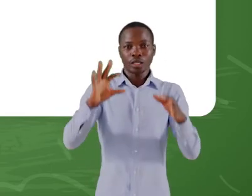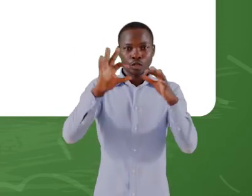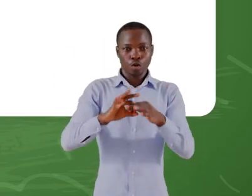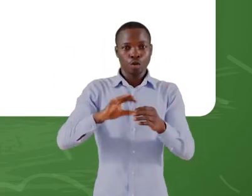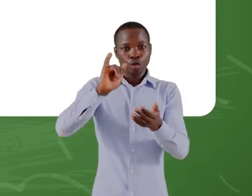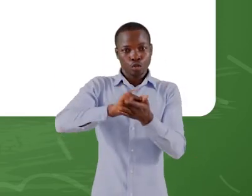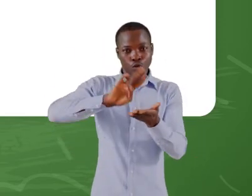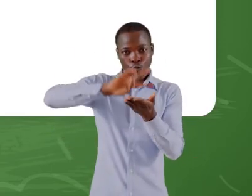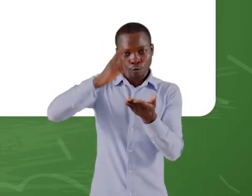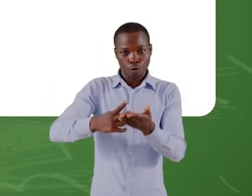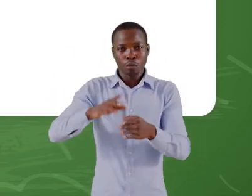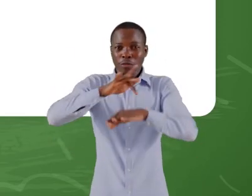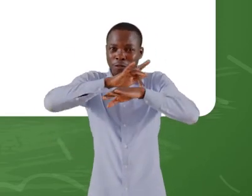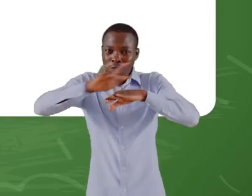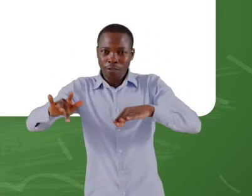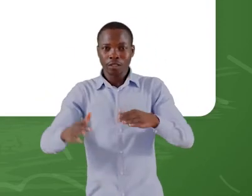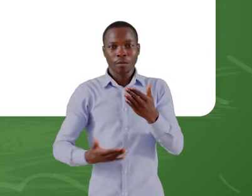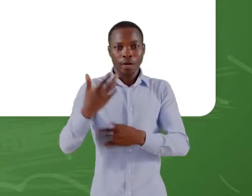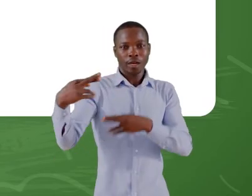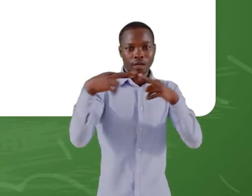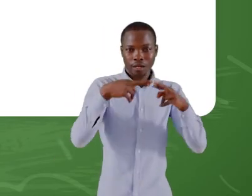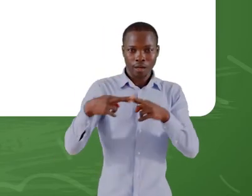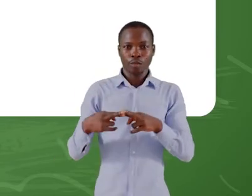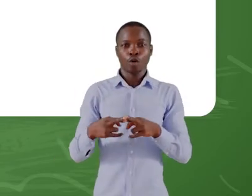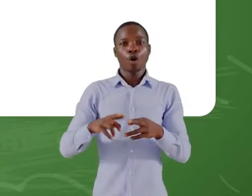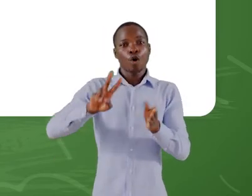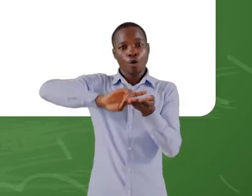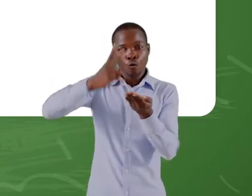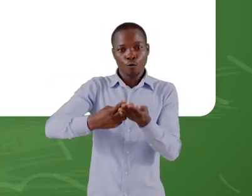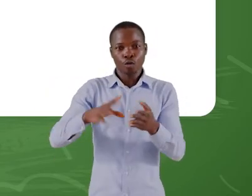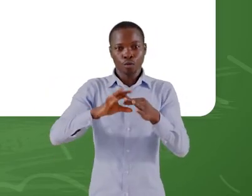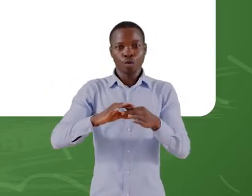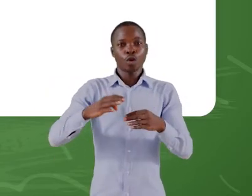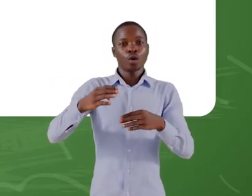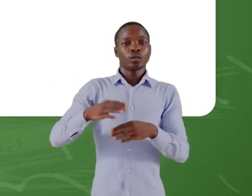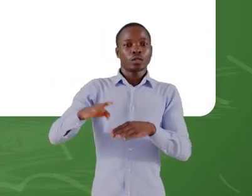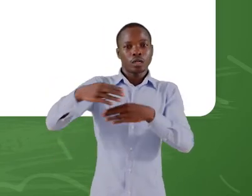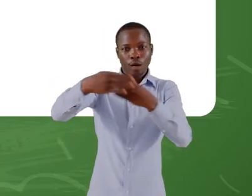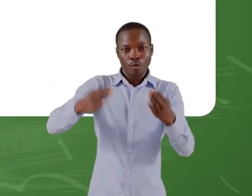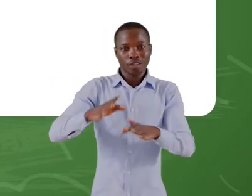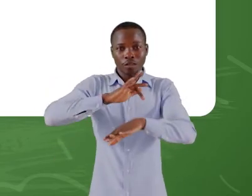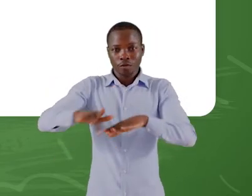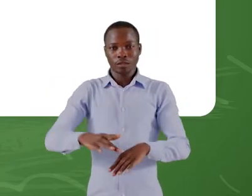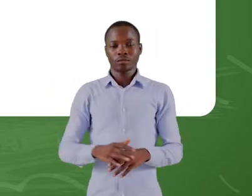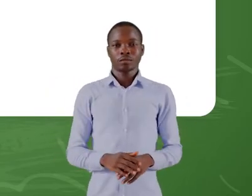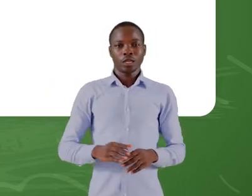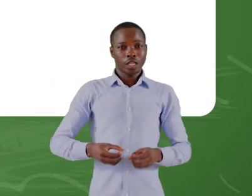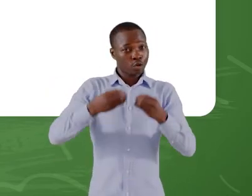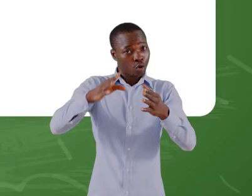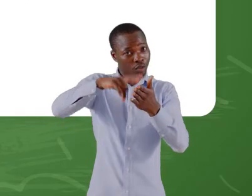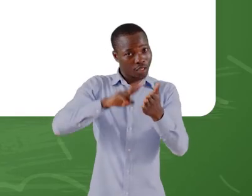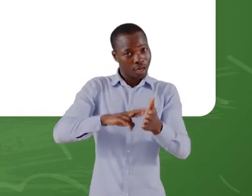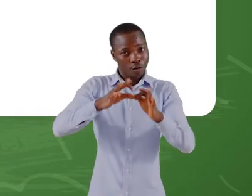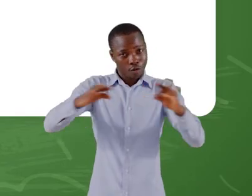ce volume de vide par rapport au volume de la boîte vide, ce qui donne la formule suivante: